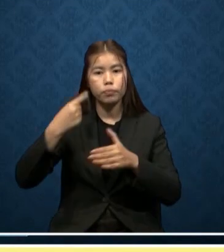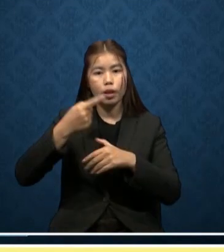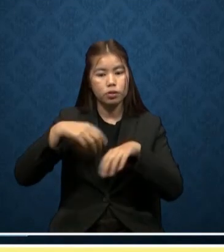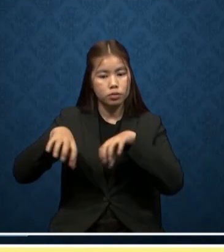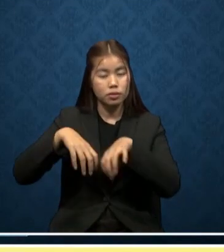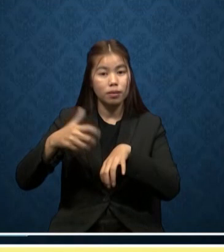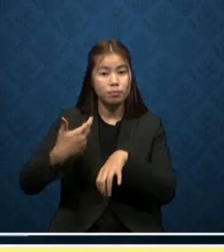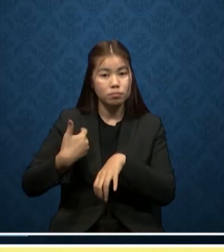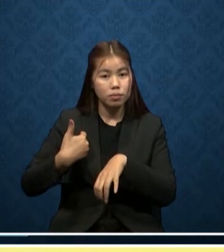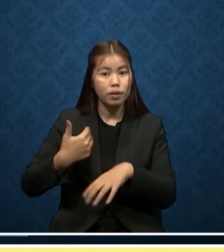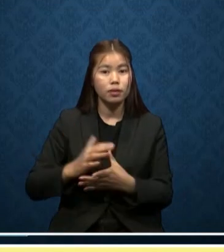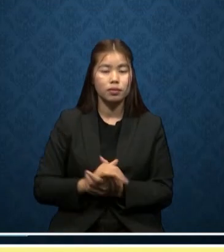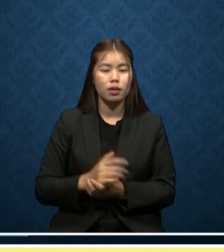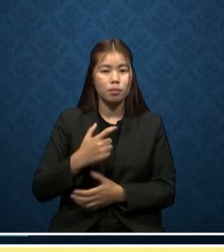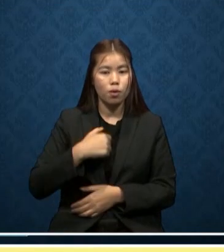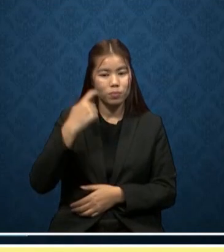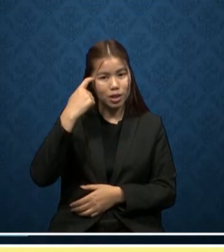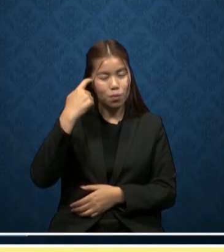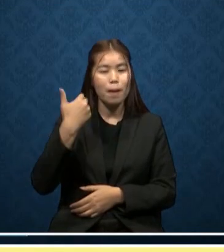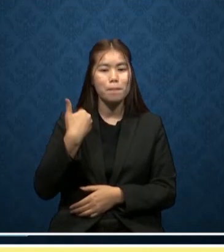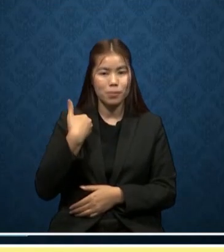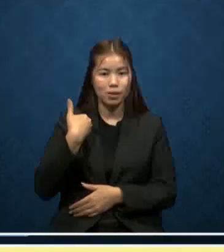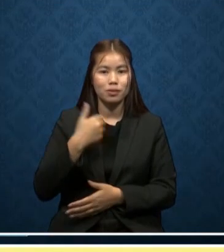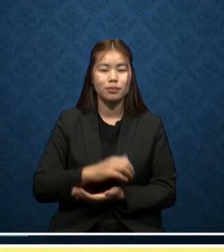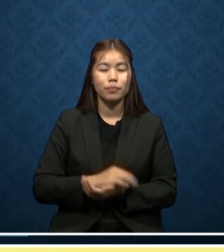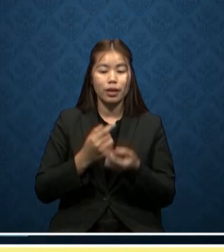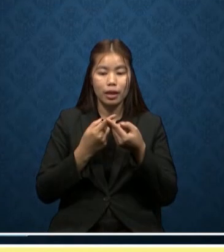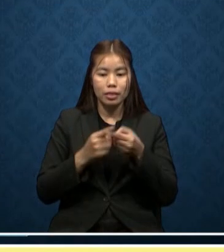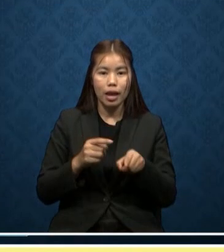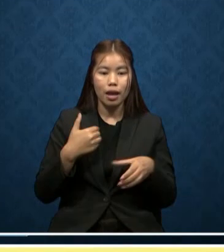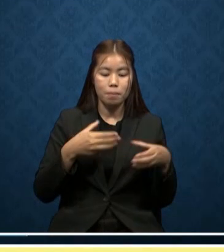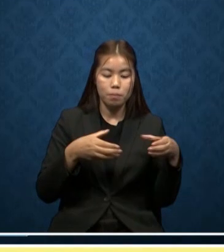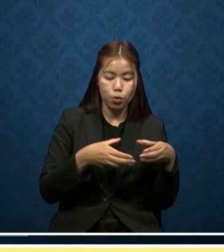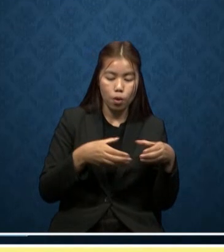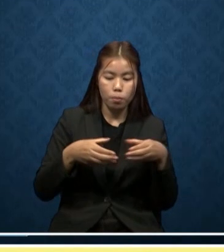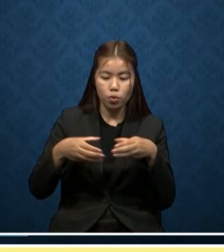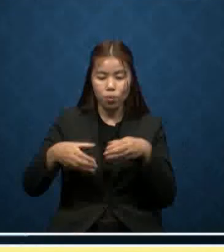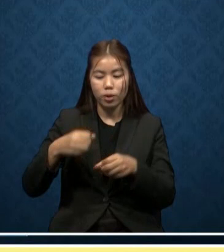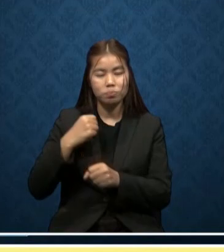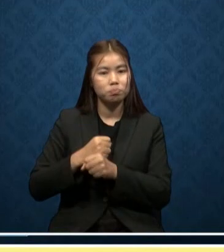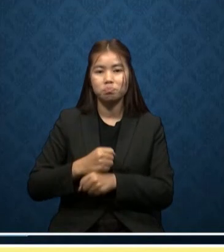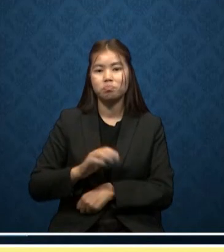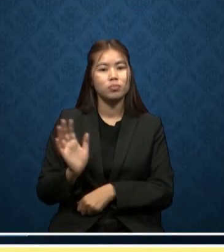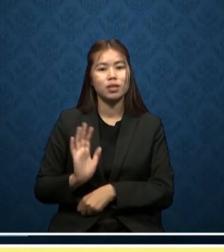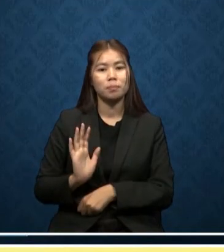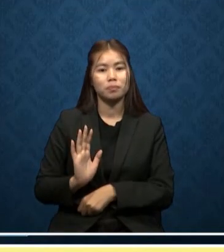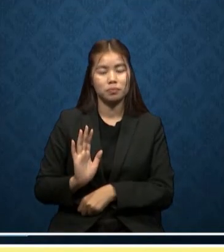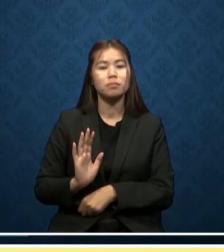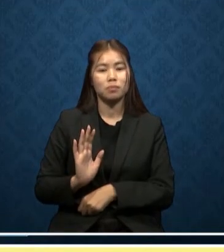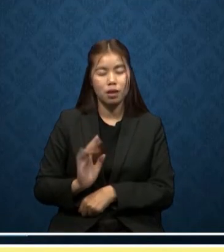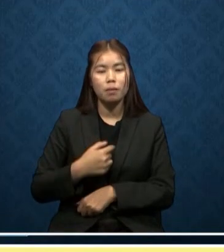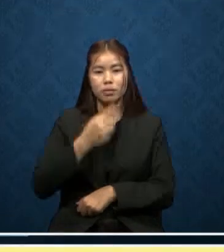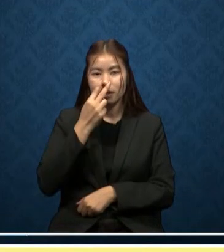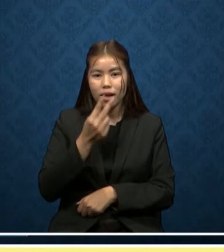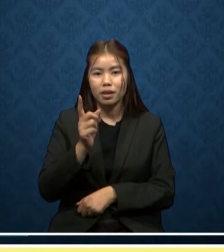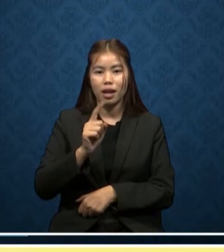คิดว่ามีนะครับแต่บางหน่วยบางบางหน่วยไม่ทำมันถึงเห็นสิ่ง